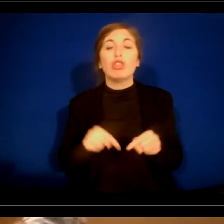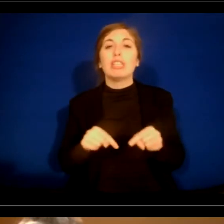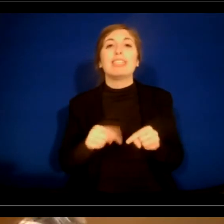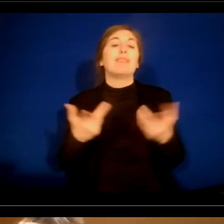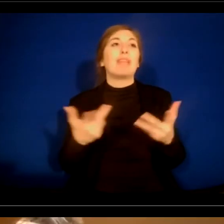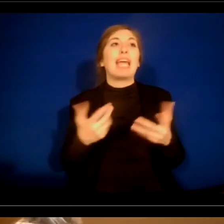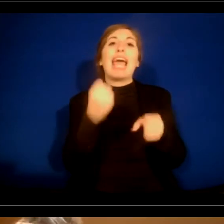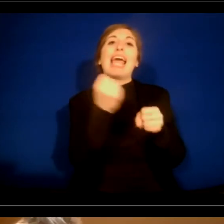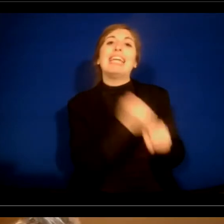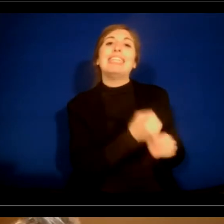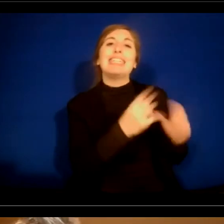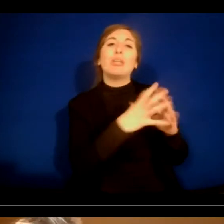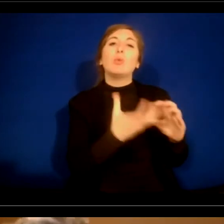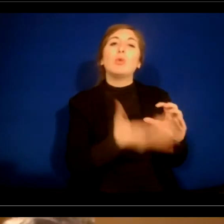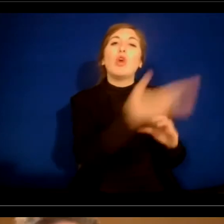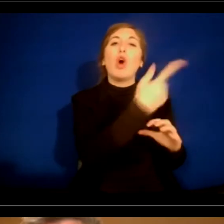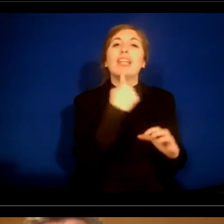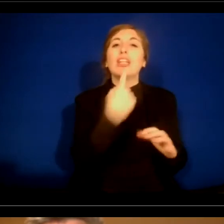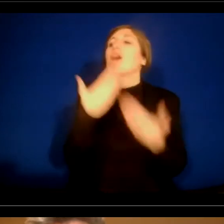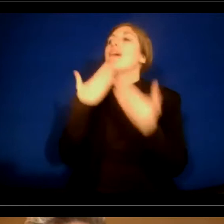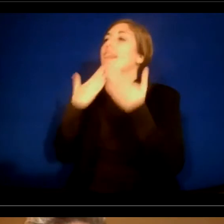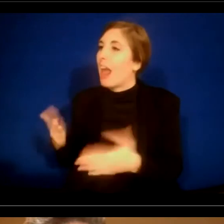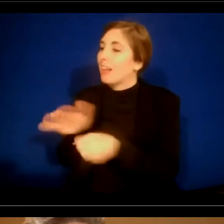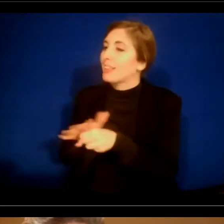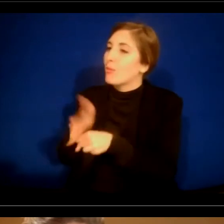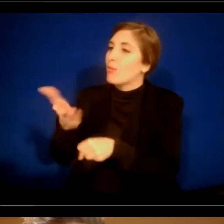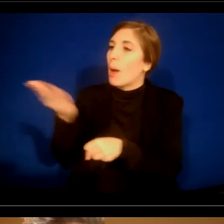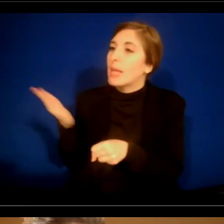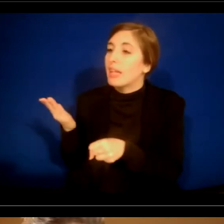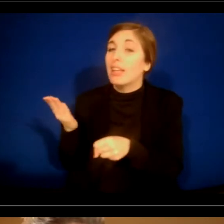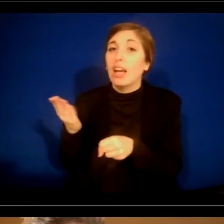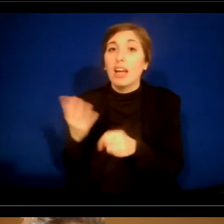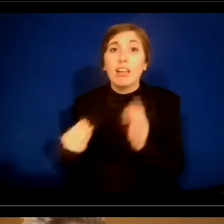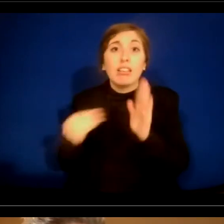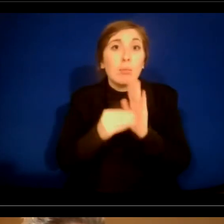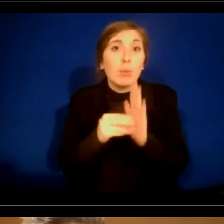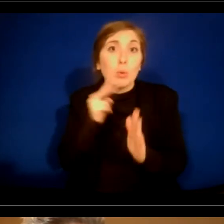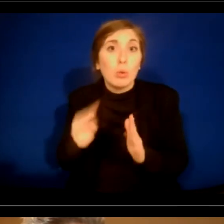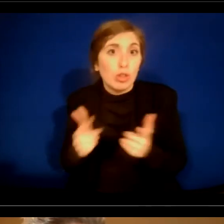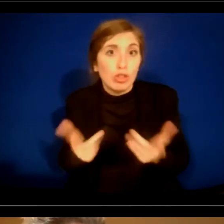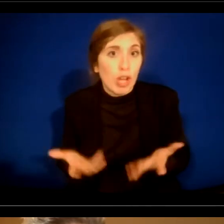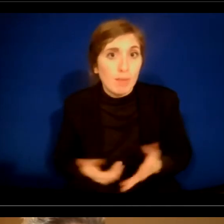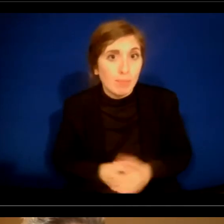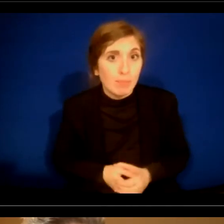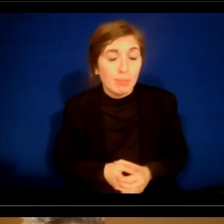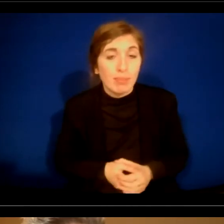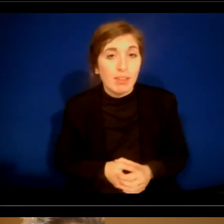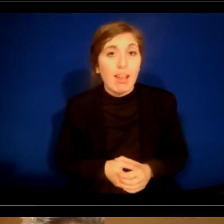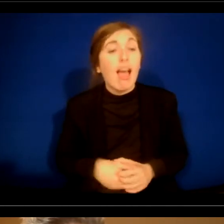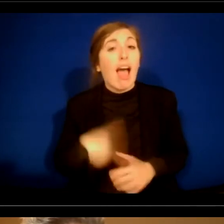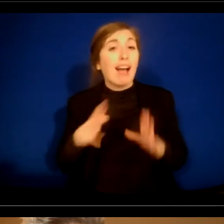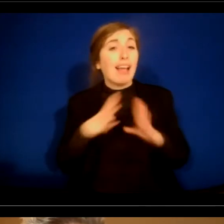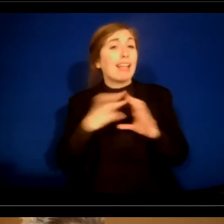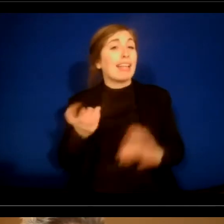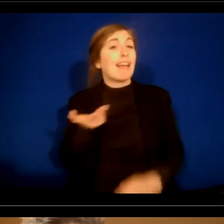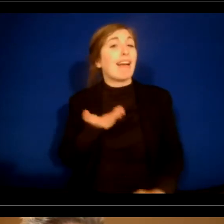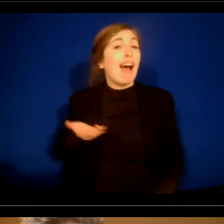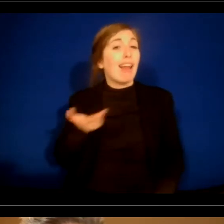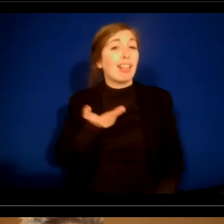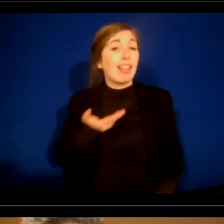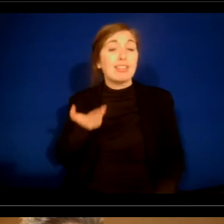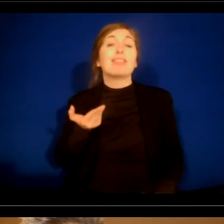c'è non c'è molto di più, per cui anche Caritas sta